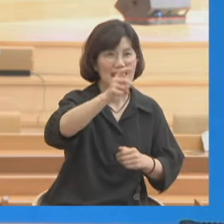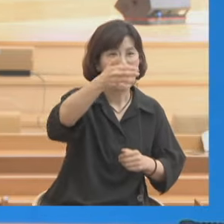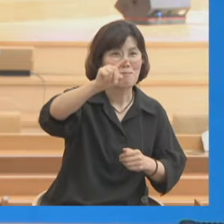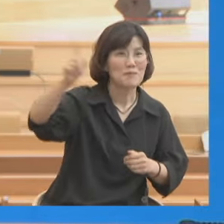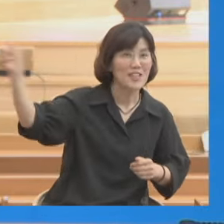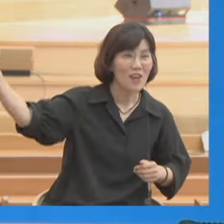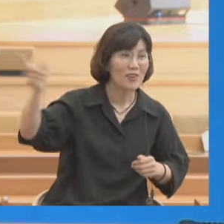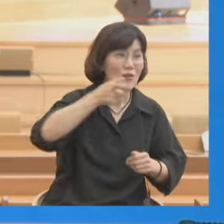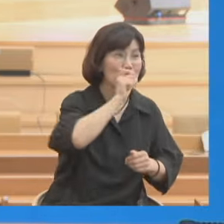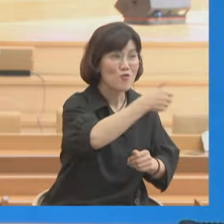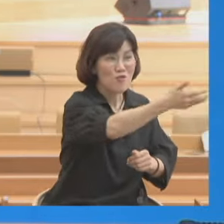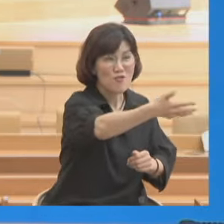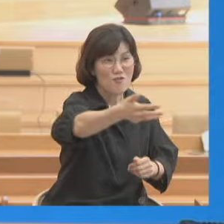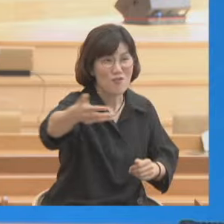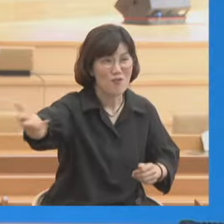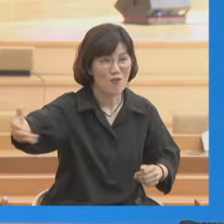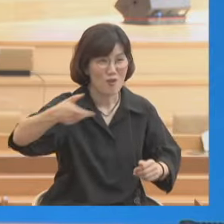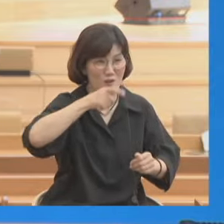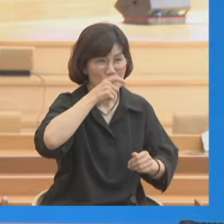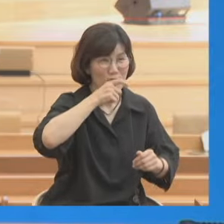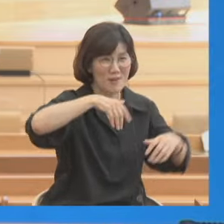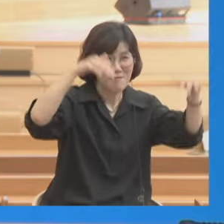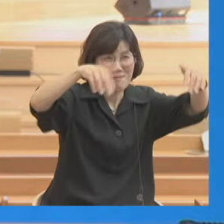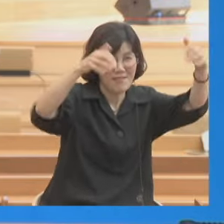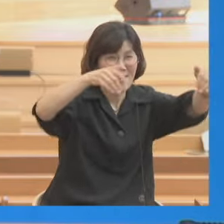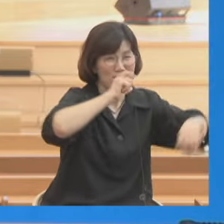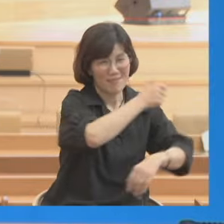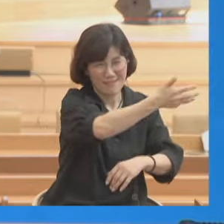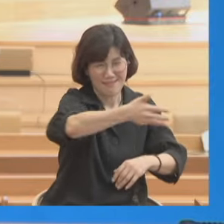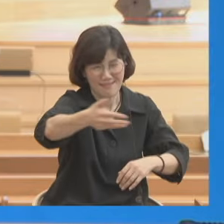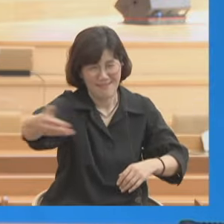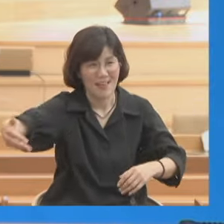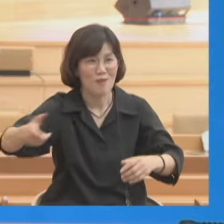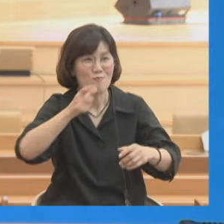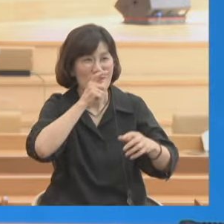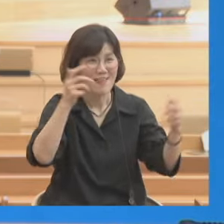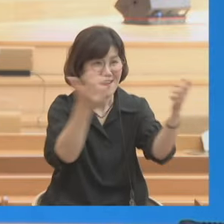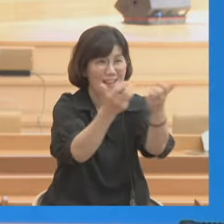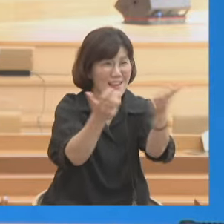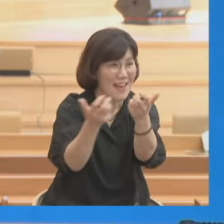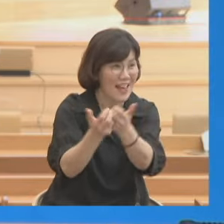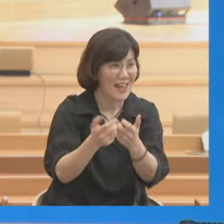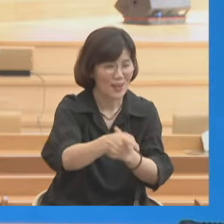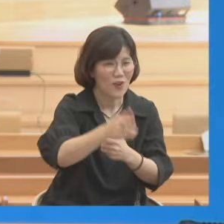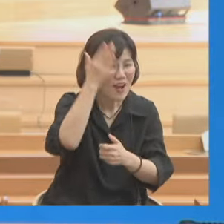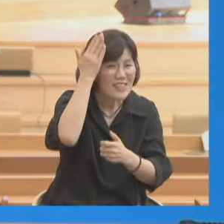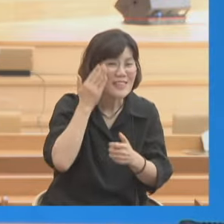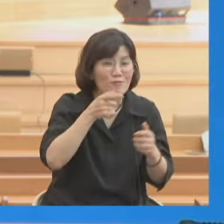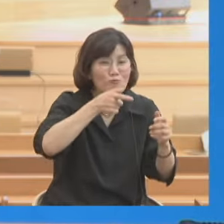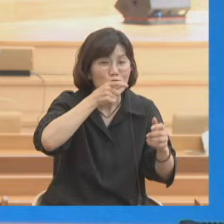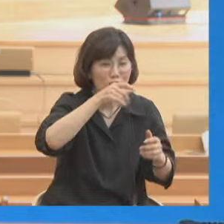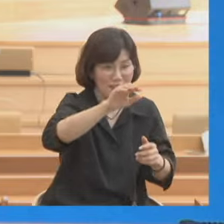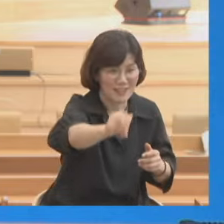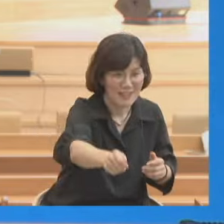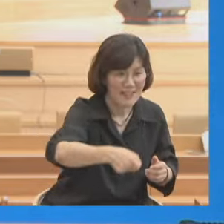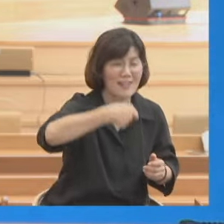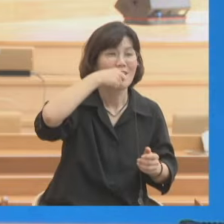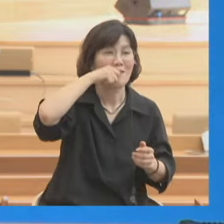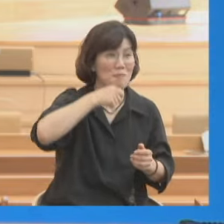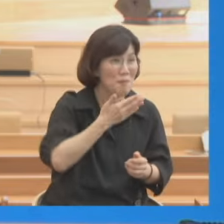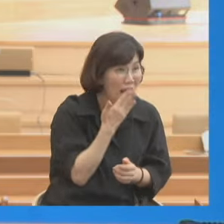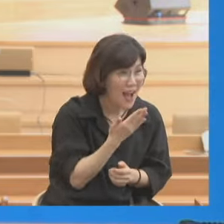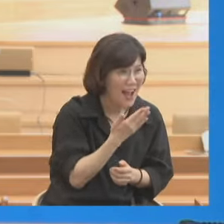홍수로 막 물이 쓸려고 내려가도 흙탕물 아무리 많다더라 그거 퍼서 마실 수 있나요? 아니죠. 바꿔야